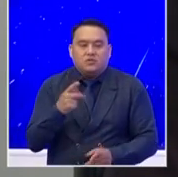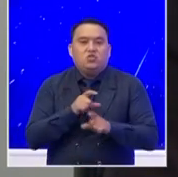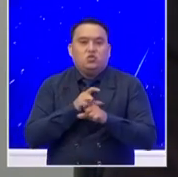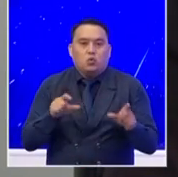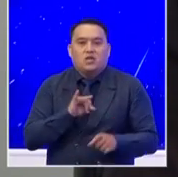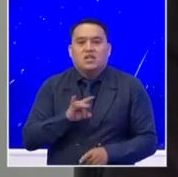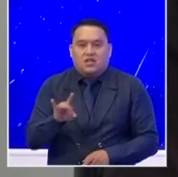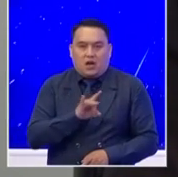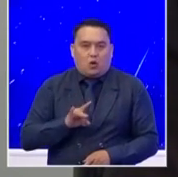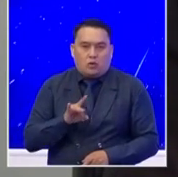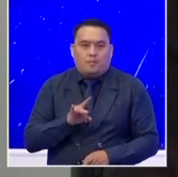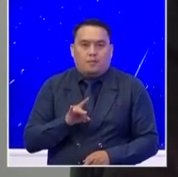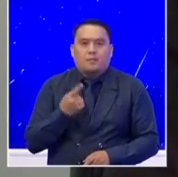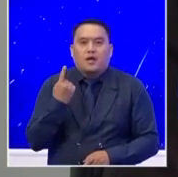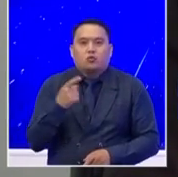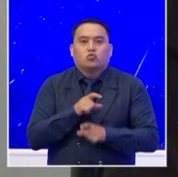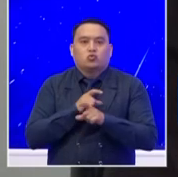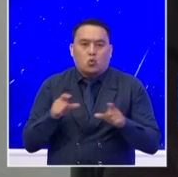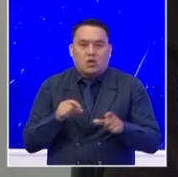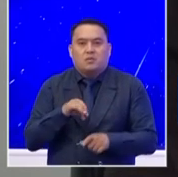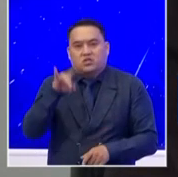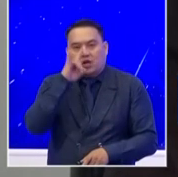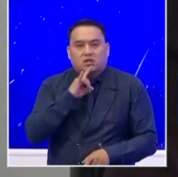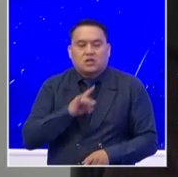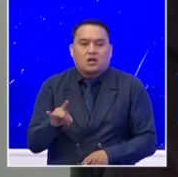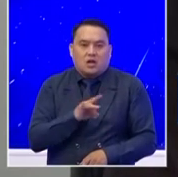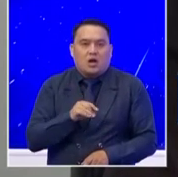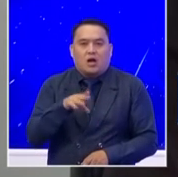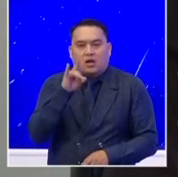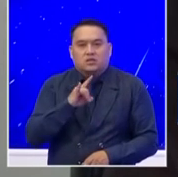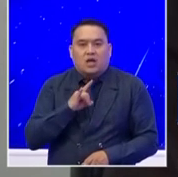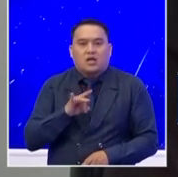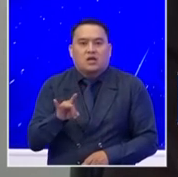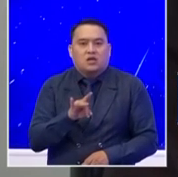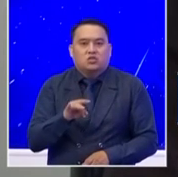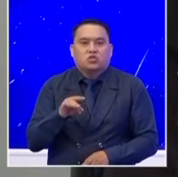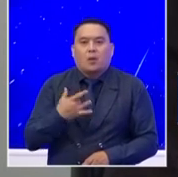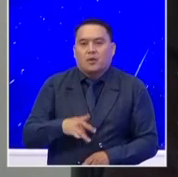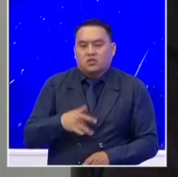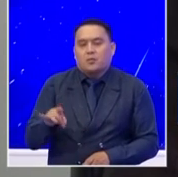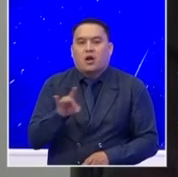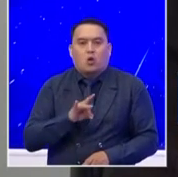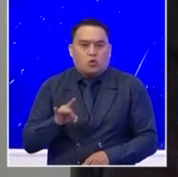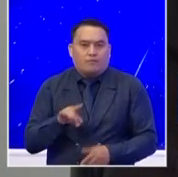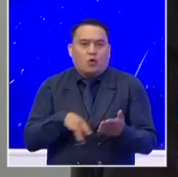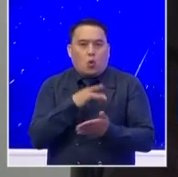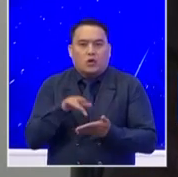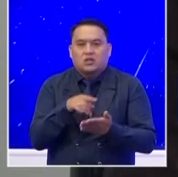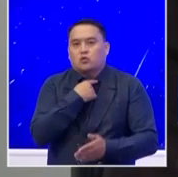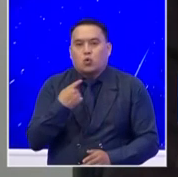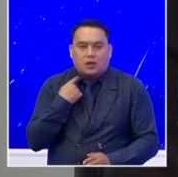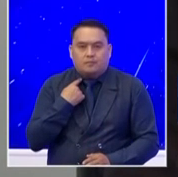районе, и по одной школе в Имбекшиказахском районе, Карасайском районе, Жамбульском районе и в городе